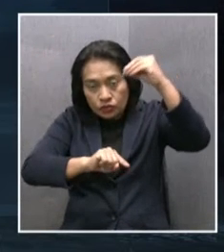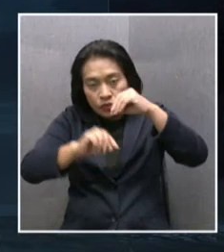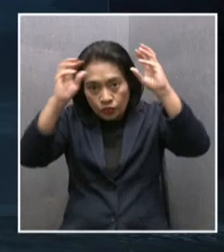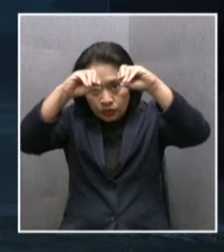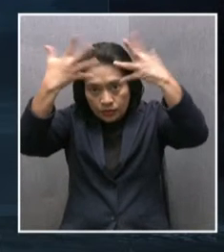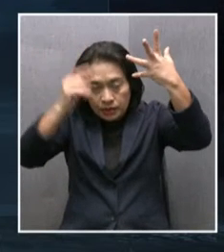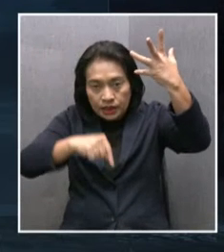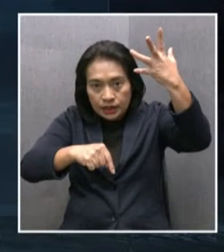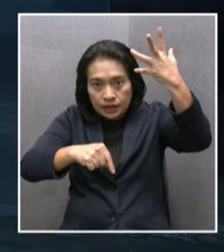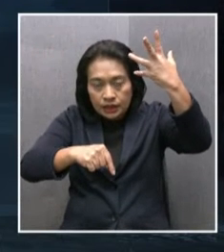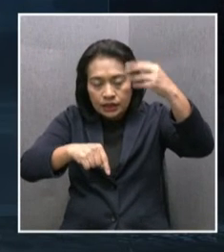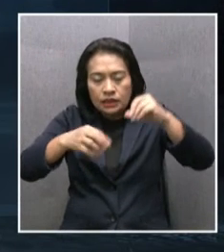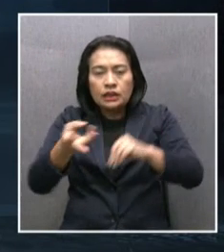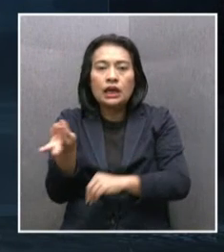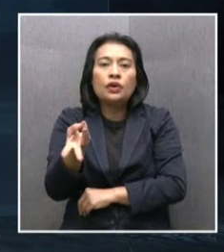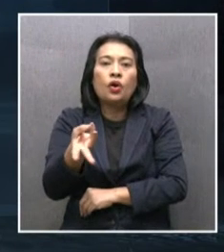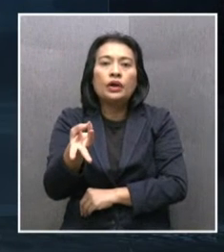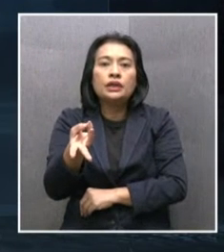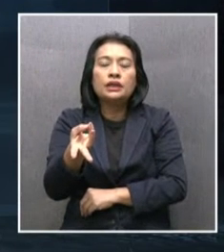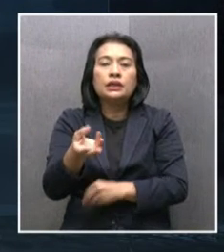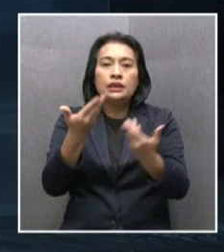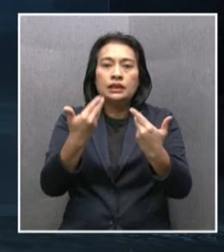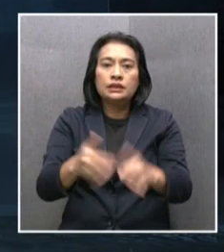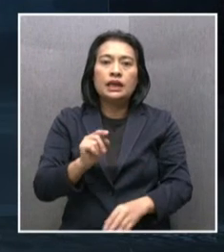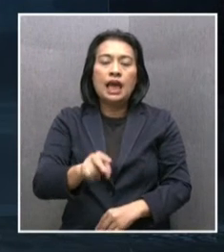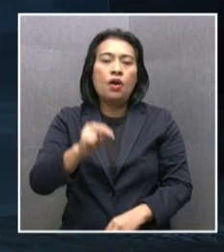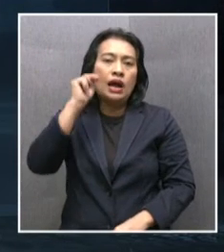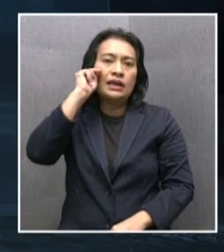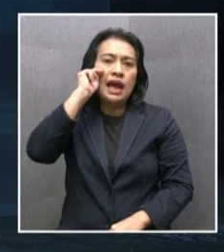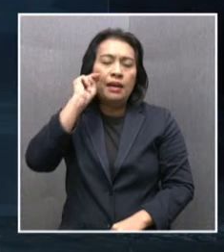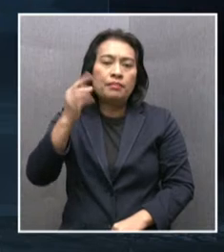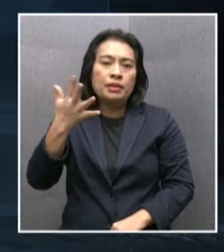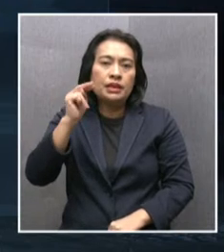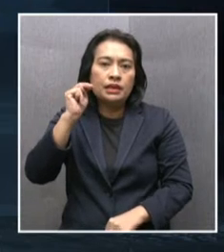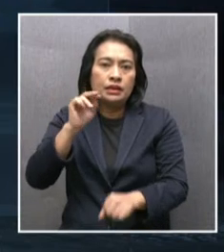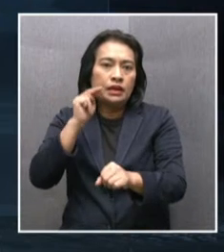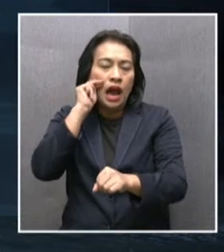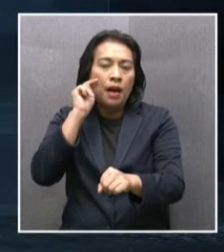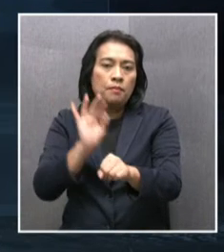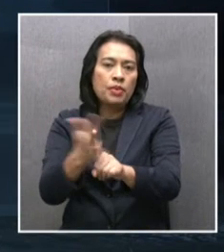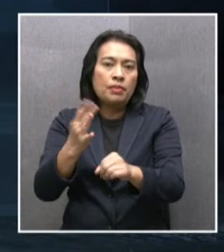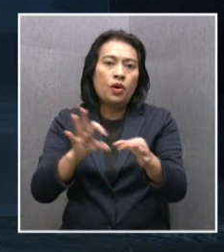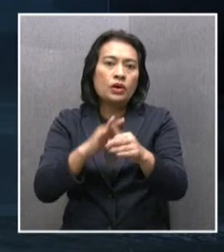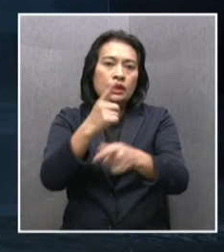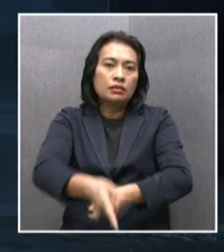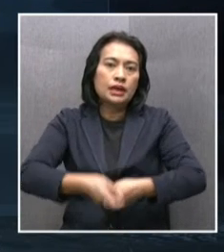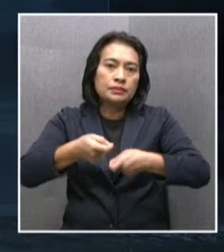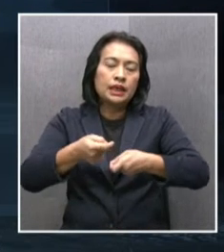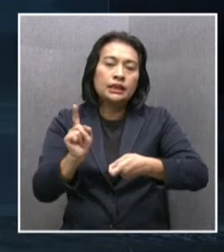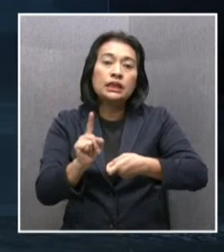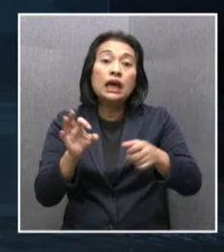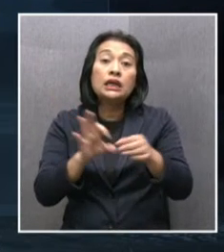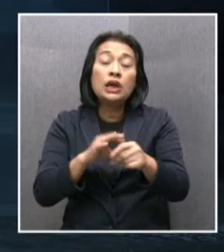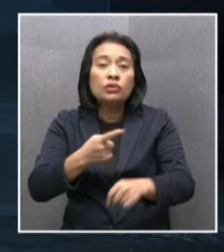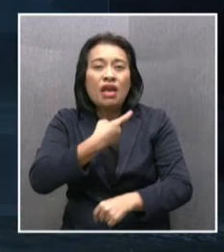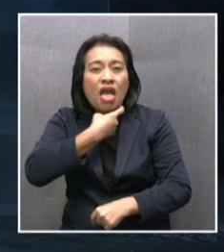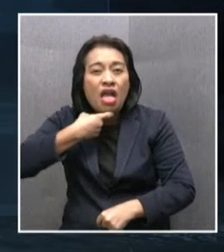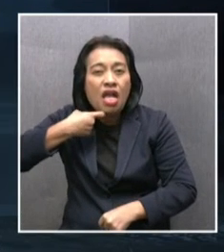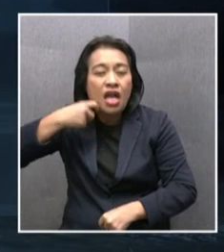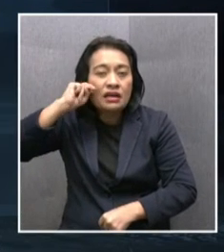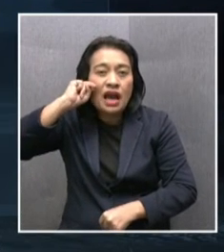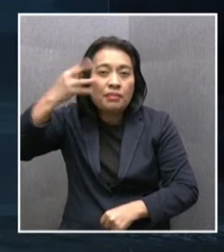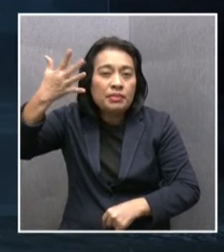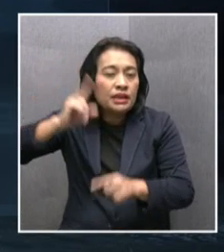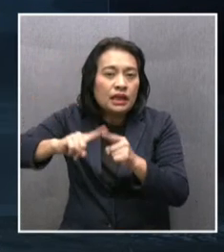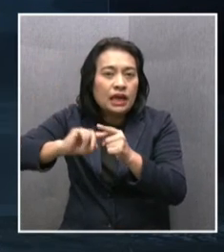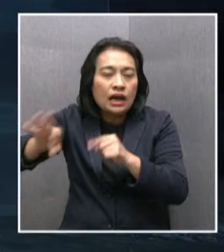ายตัวของฝนจะลดลงครับจะทำให้เกิดการขาดแคลนน้ำด้านการเกษตรในหลายพื้นที่โดยเฉพาะพื้นที่แล้งซ้ำซากนอกเขตชล